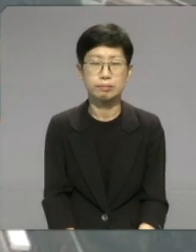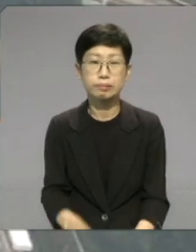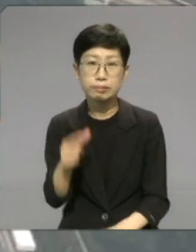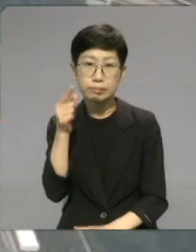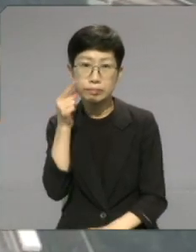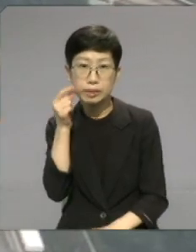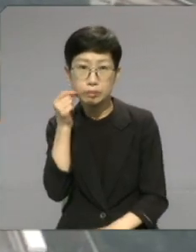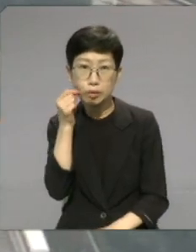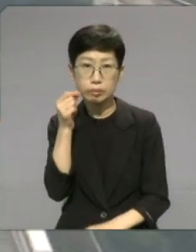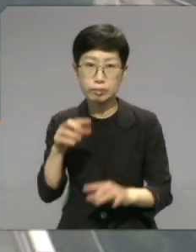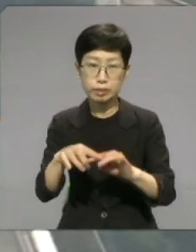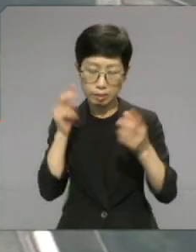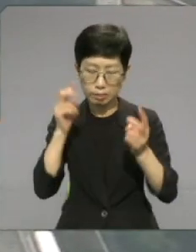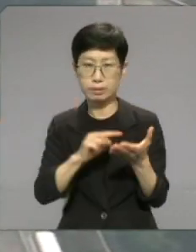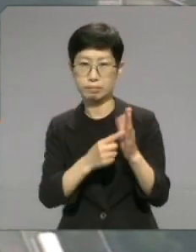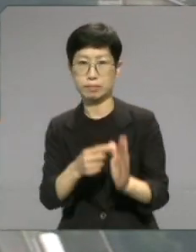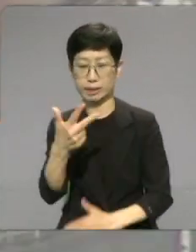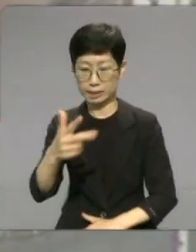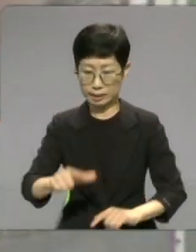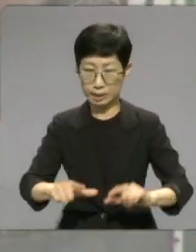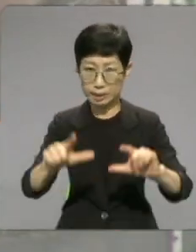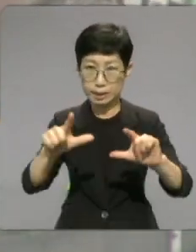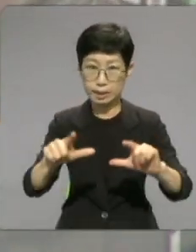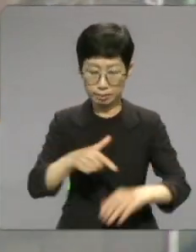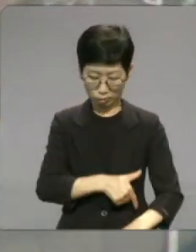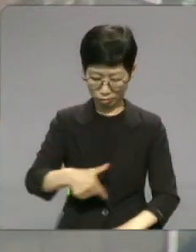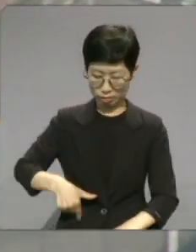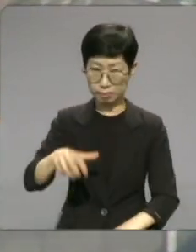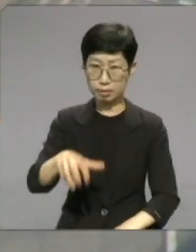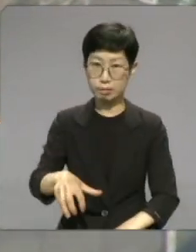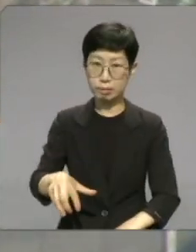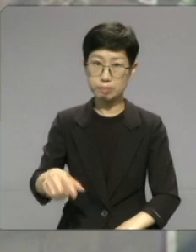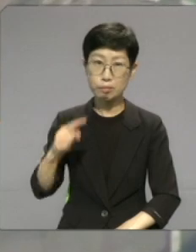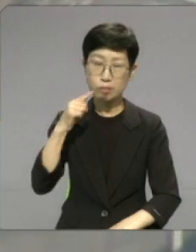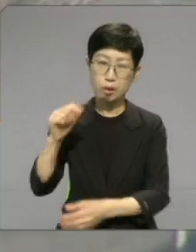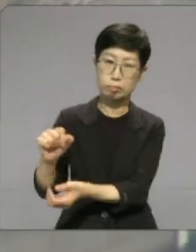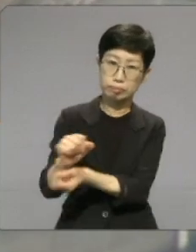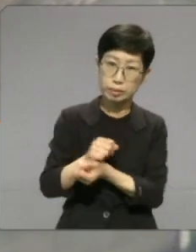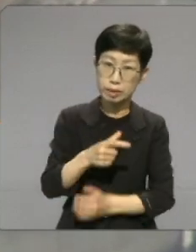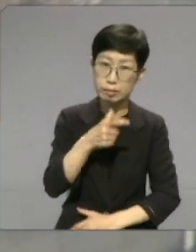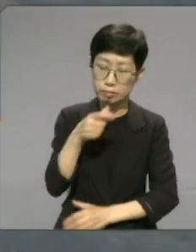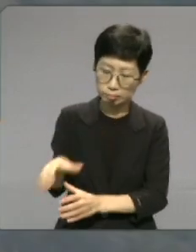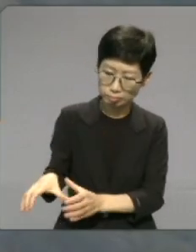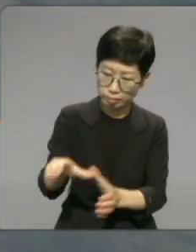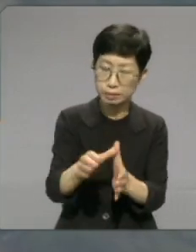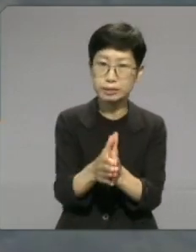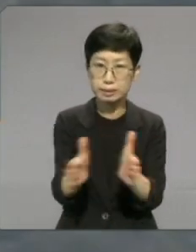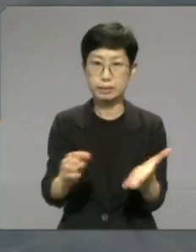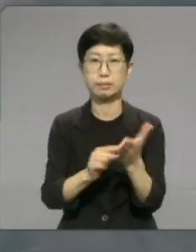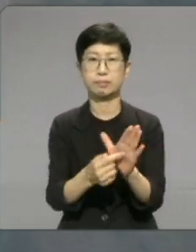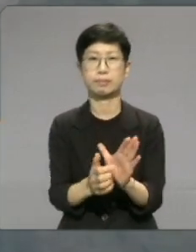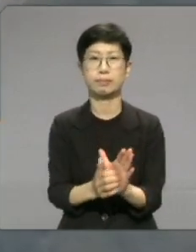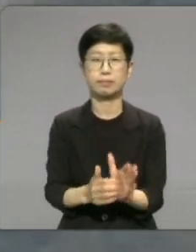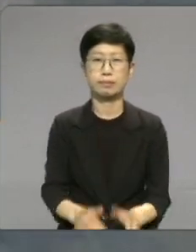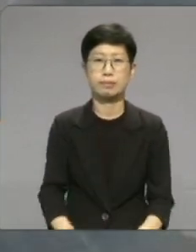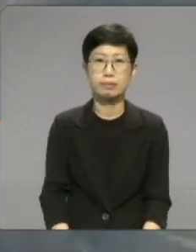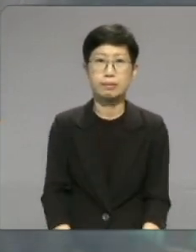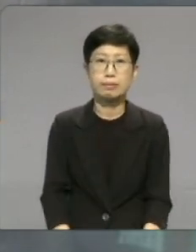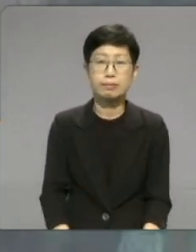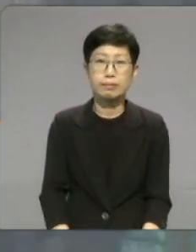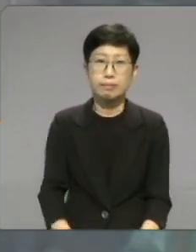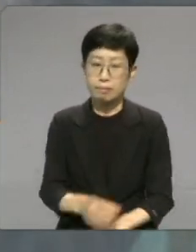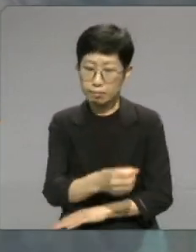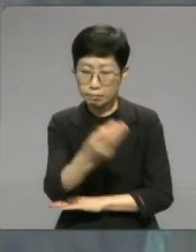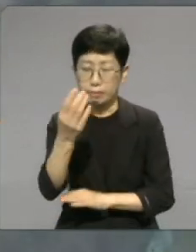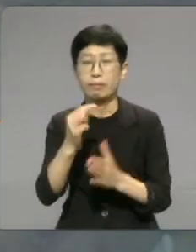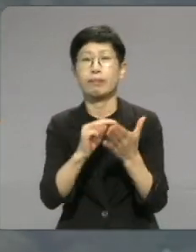일본 도쿄 전력은 오년 7일 후쿠시마 체 원자력 발전소 오염수 8차 해양 방류를 개시한다고 밝혔습니다 교도통신 등